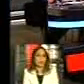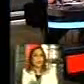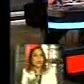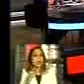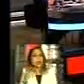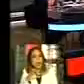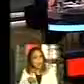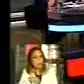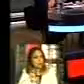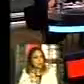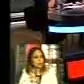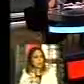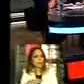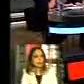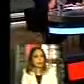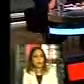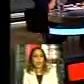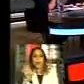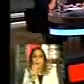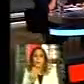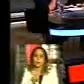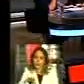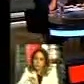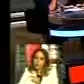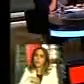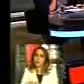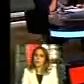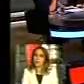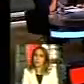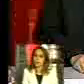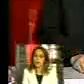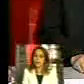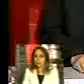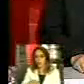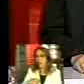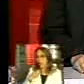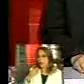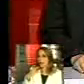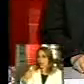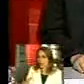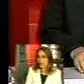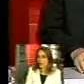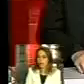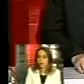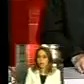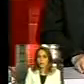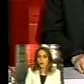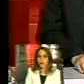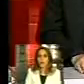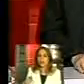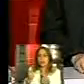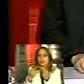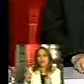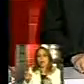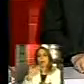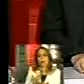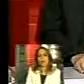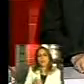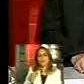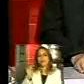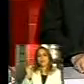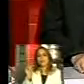הדרך, לדעתכם? סליחה? איך קרה שנתניהו נתן לכחלון את ברכת הדרך? תראי, אני אגיד לך את הדבר המרכזי. זה שונה מההצעה של